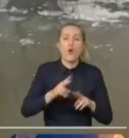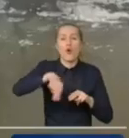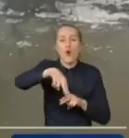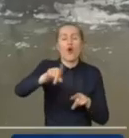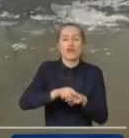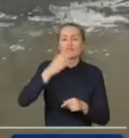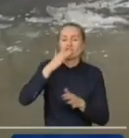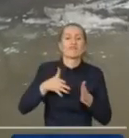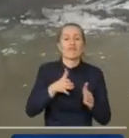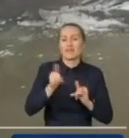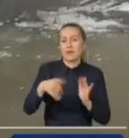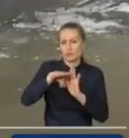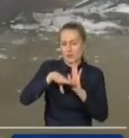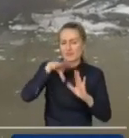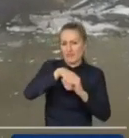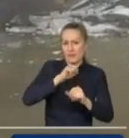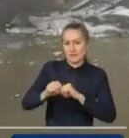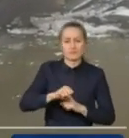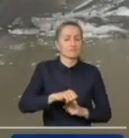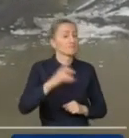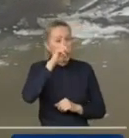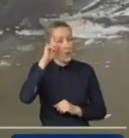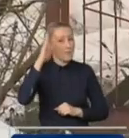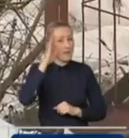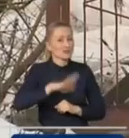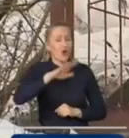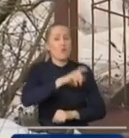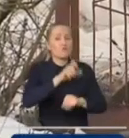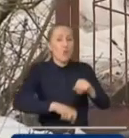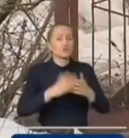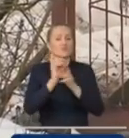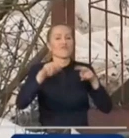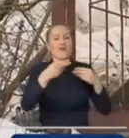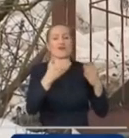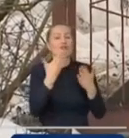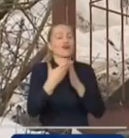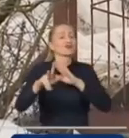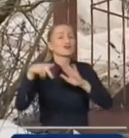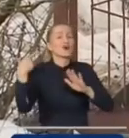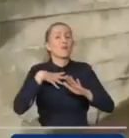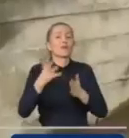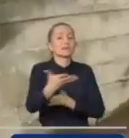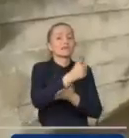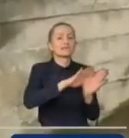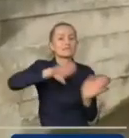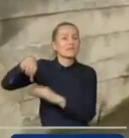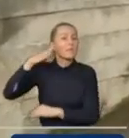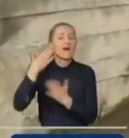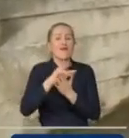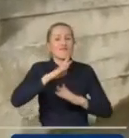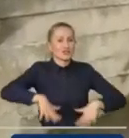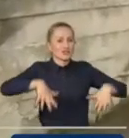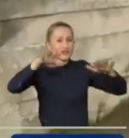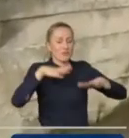rowerowych. Mieszkańcy Płocka wracają do domów. 3 tygodnie temu zostali ewakuowani z powodu podtopień. Pod wodą znalazło się kilkanaście domów. Woda